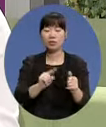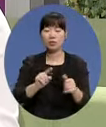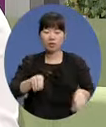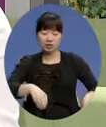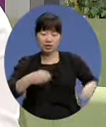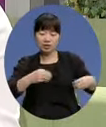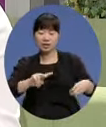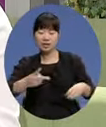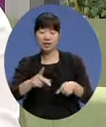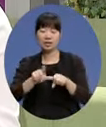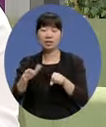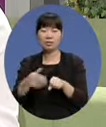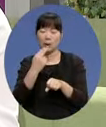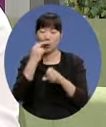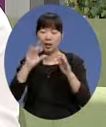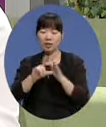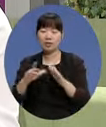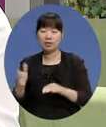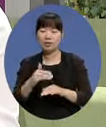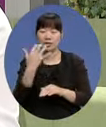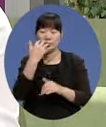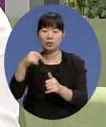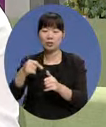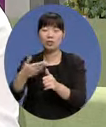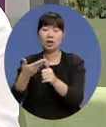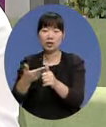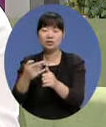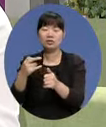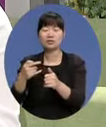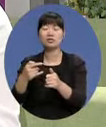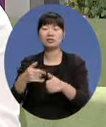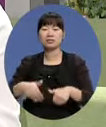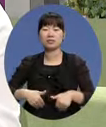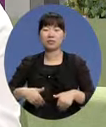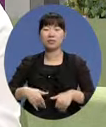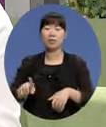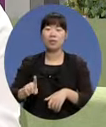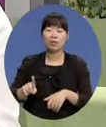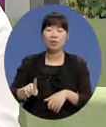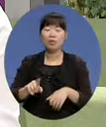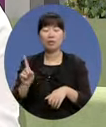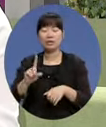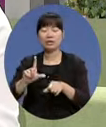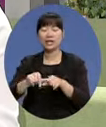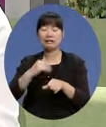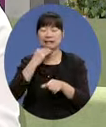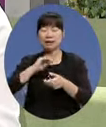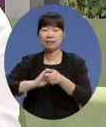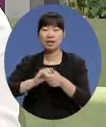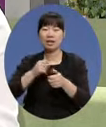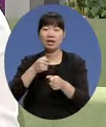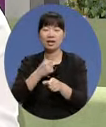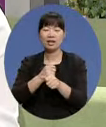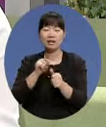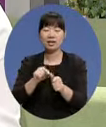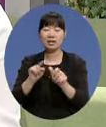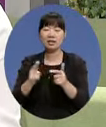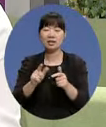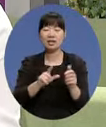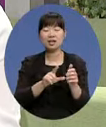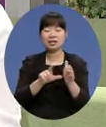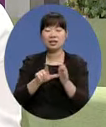때부터 시작된다. 그때부터 이제 성교육 할게라고 하기보다는 그때그때 사건 사고가 있을 때마다 적절하게 부모님께서